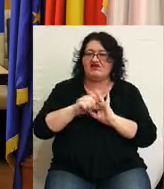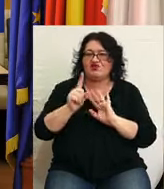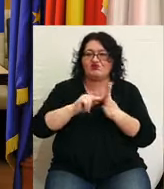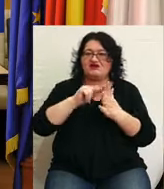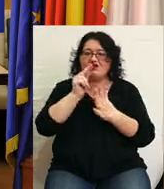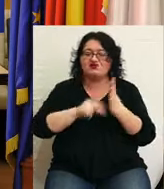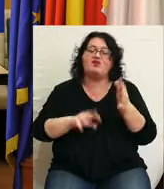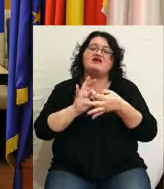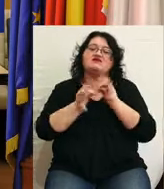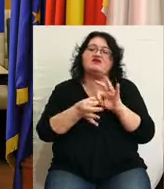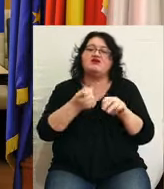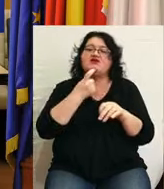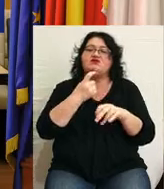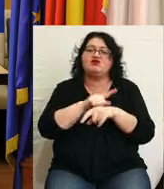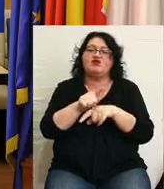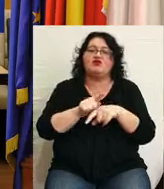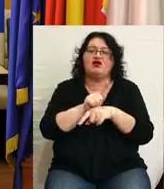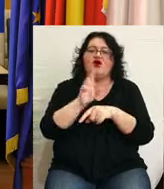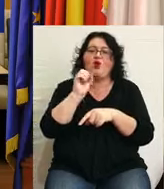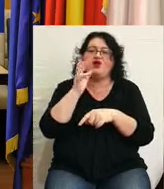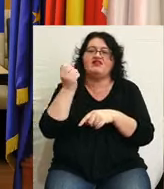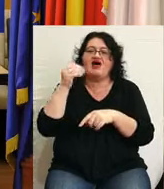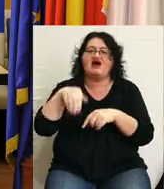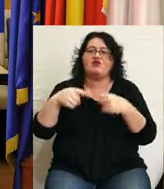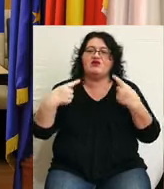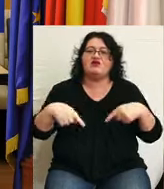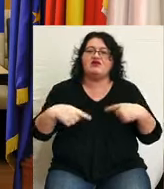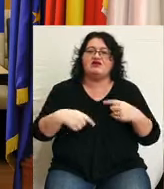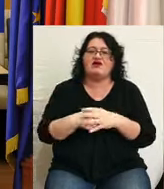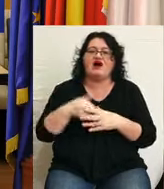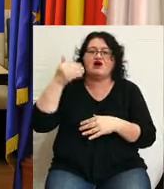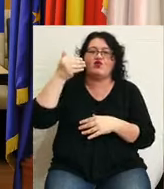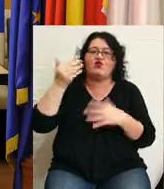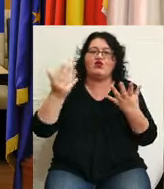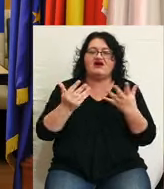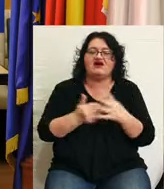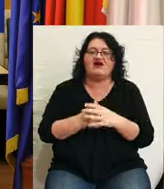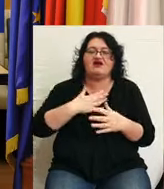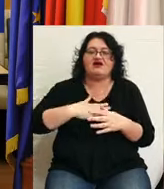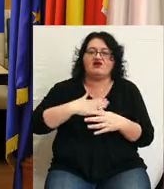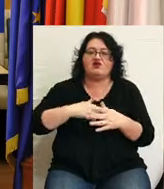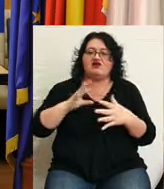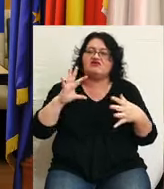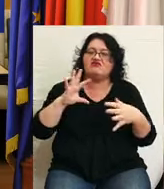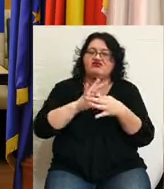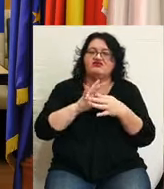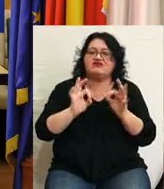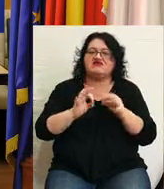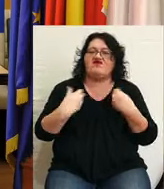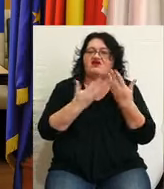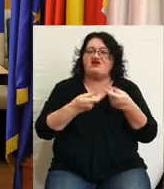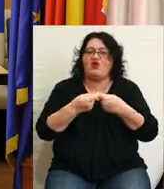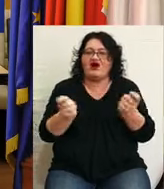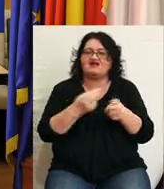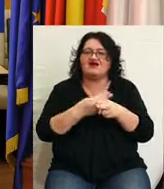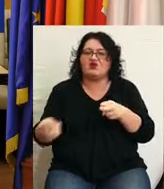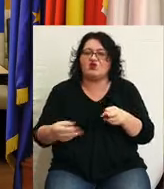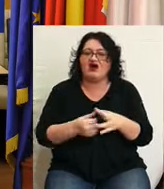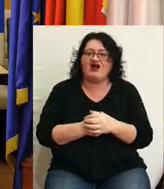Asta înseamnă că Timișoara momentan, cold term momentan, nu are o companie care ar vrea să furnizeze gaze